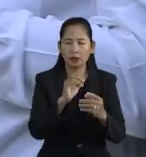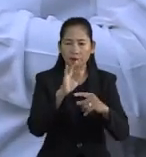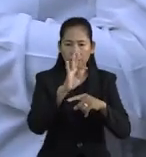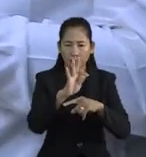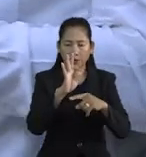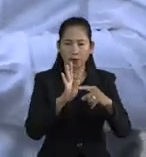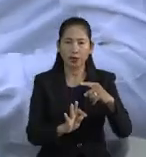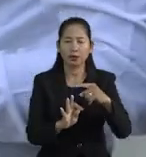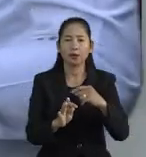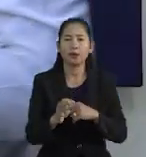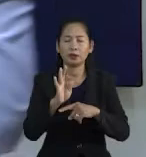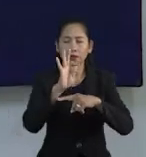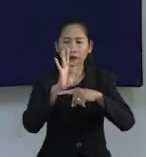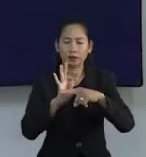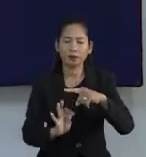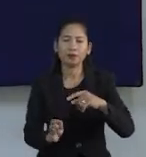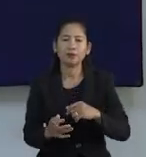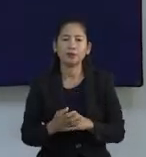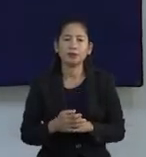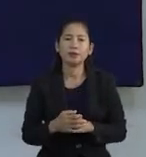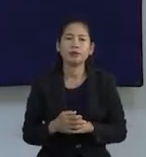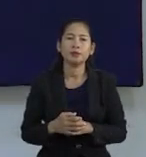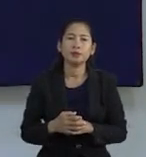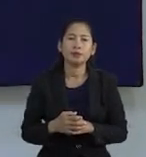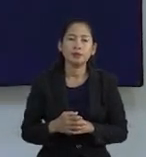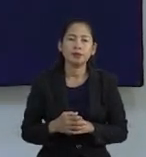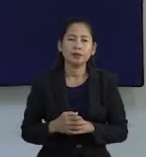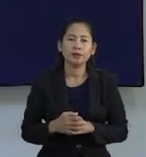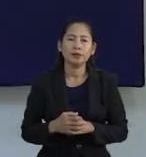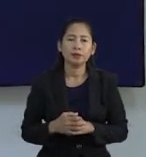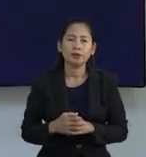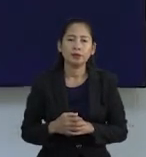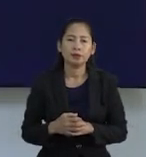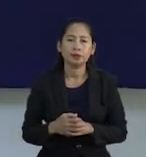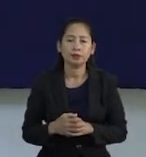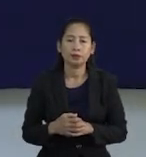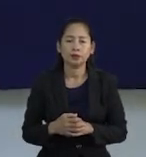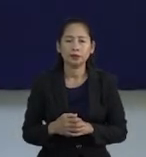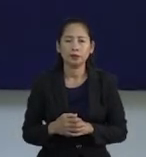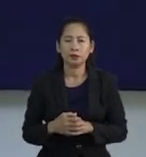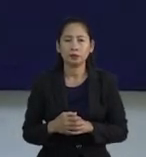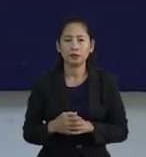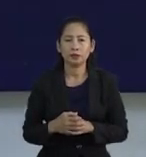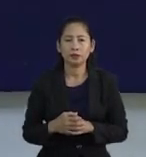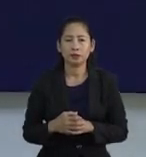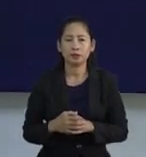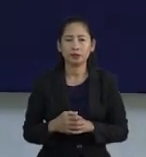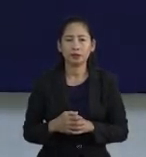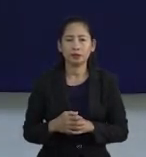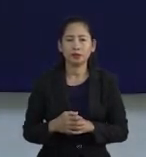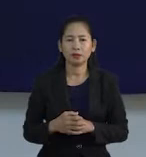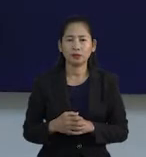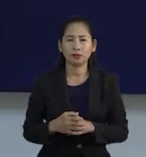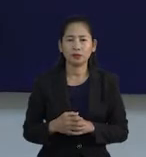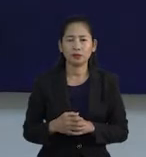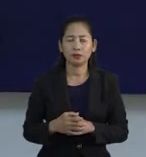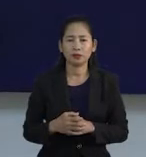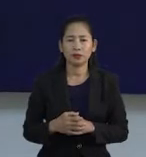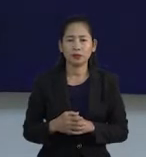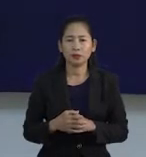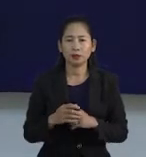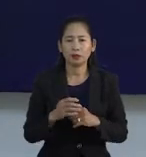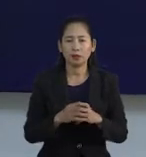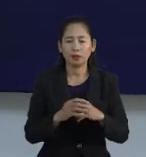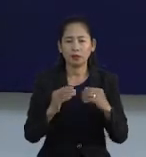sẵn là con nè bà xe chỉ tập hiện sẵn bà xe chỉ tập hiện mà má có bà xe chỉ tập hiện